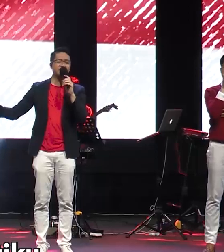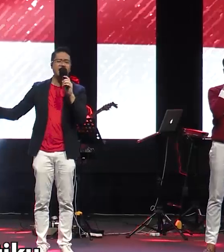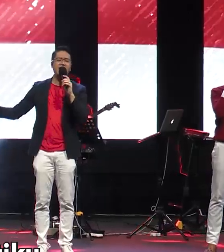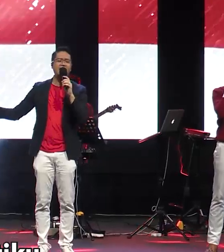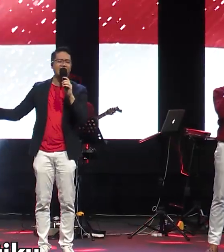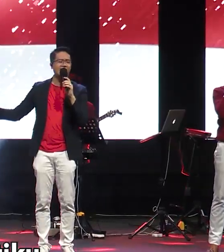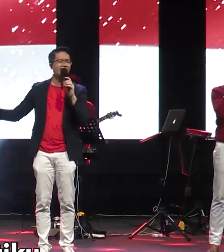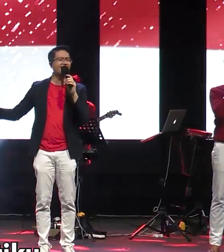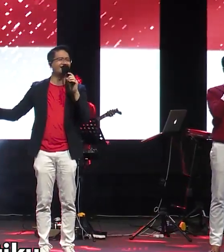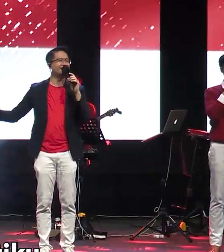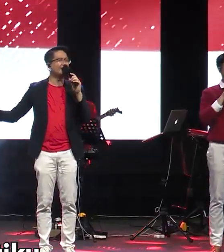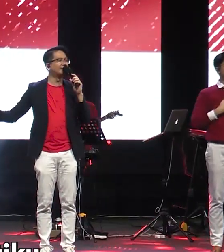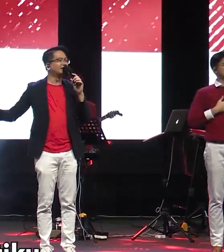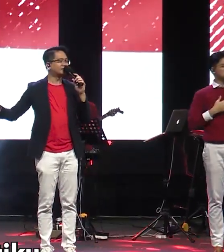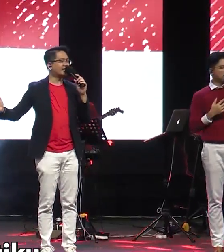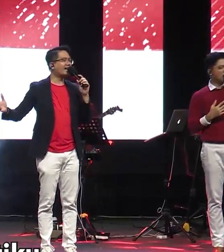Indonesia